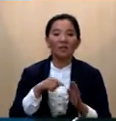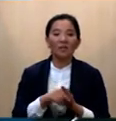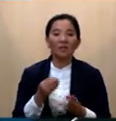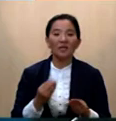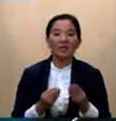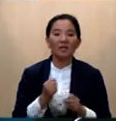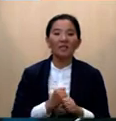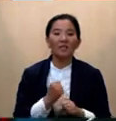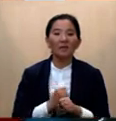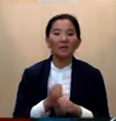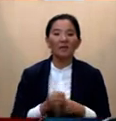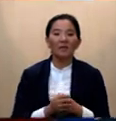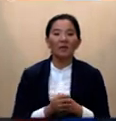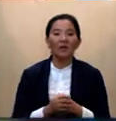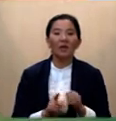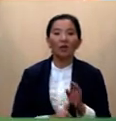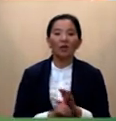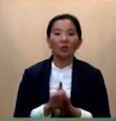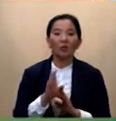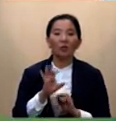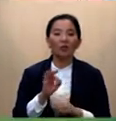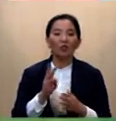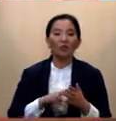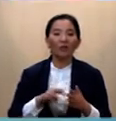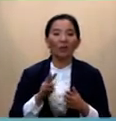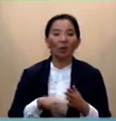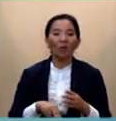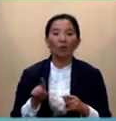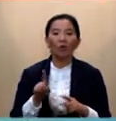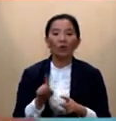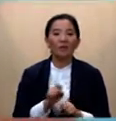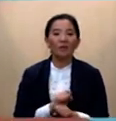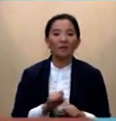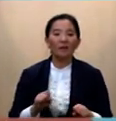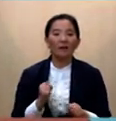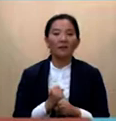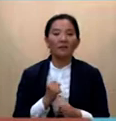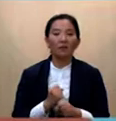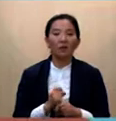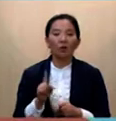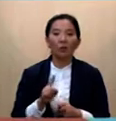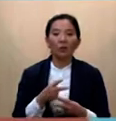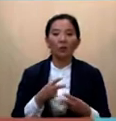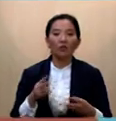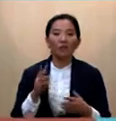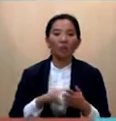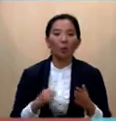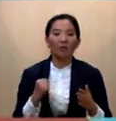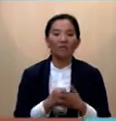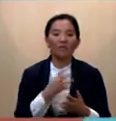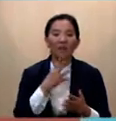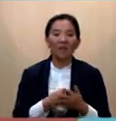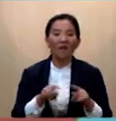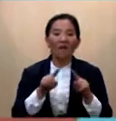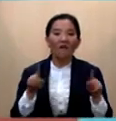игры сделаем. Начнем со штрафного. Что нельзя делать, чтобы получить штрафной удар в свои